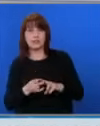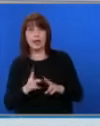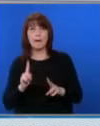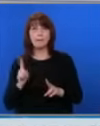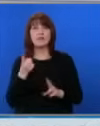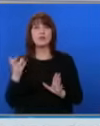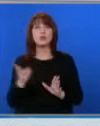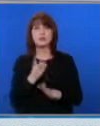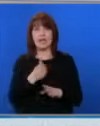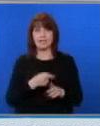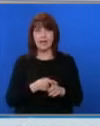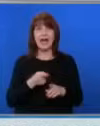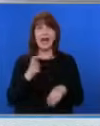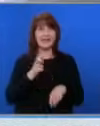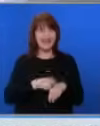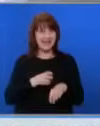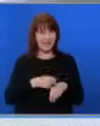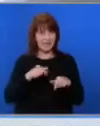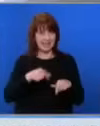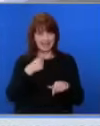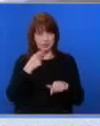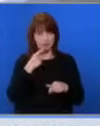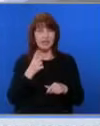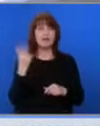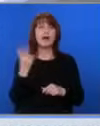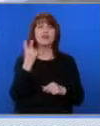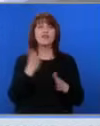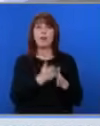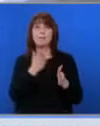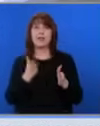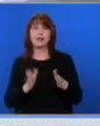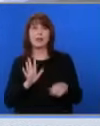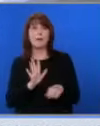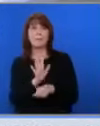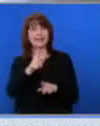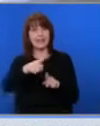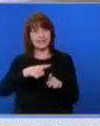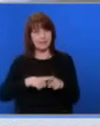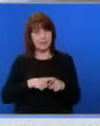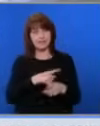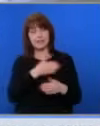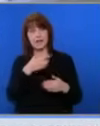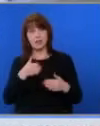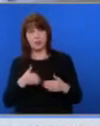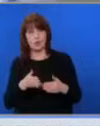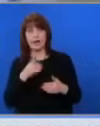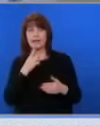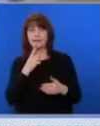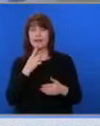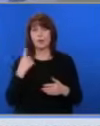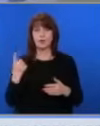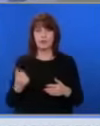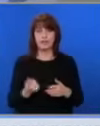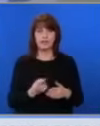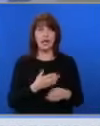А след това, от декември тази година, да се ротират на два периода от 15 месеца до края на годината. В края